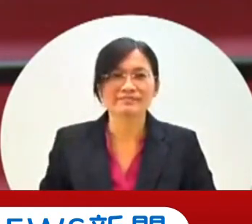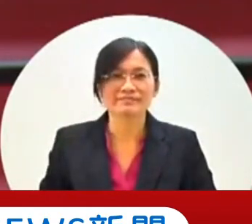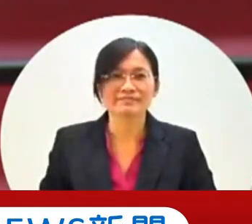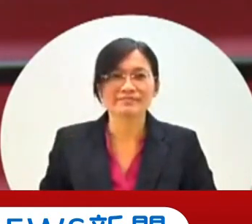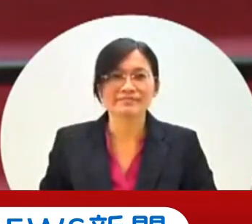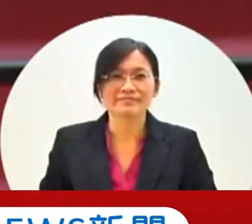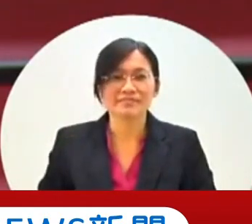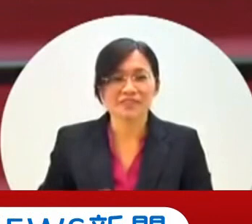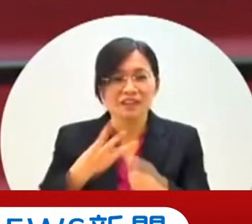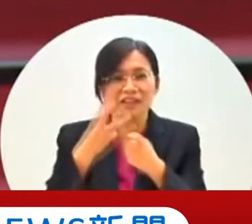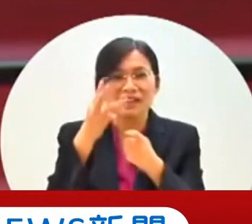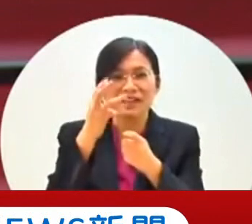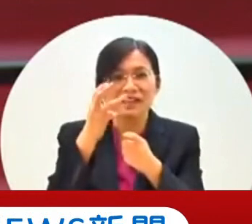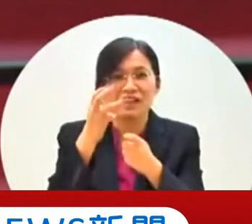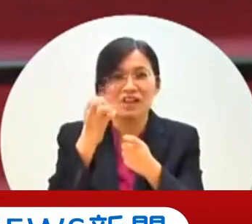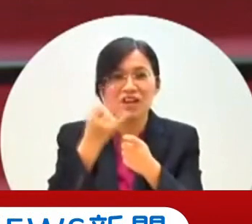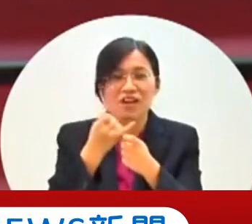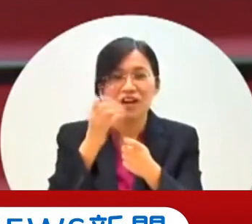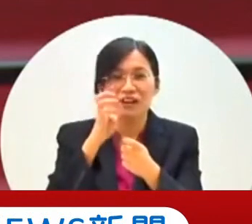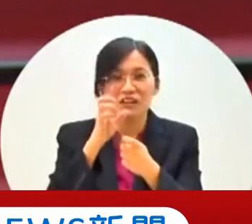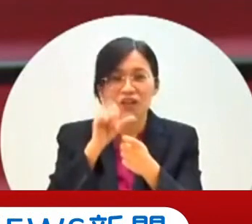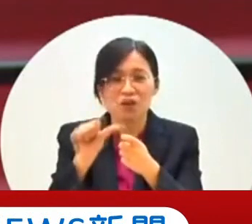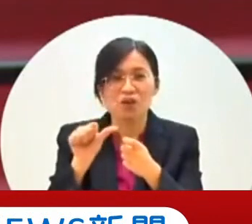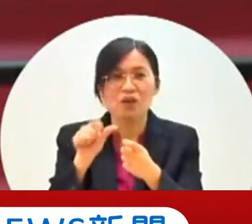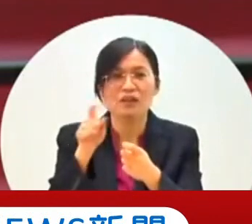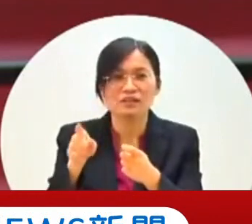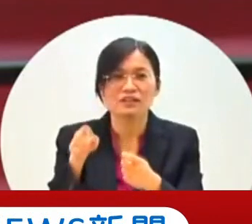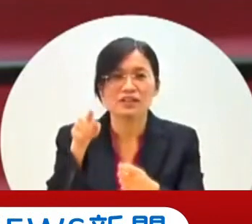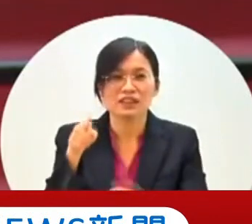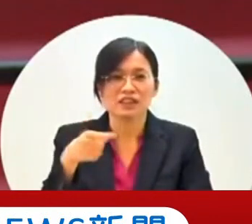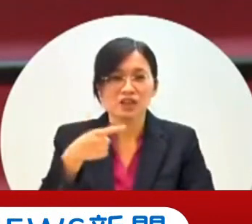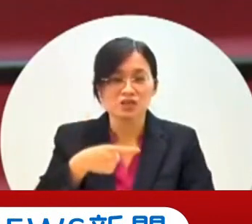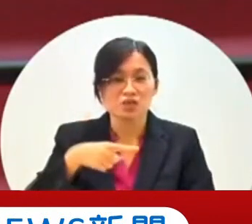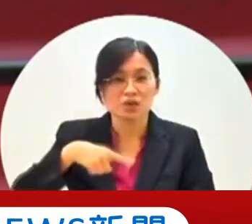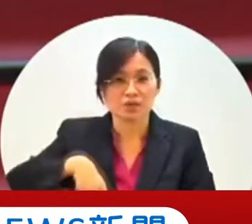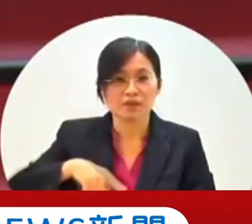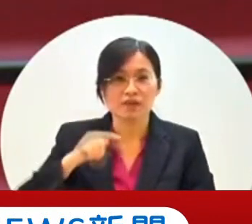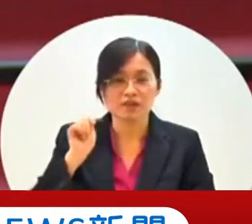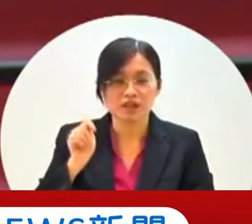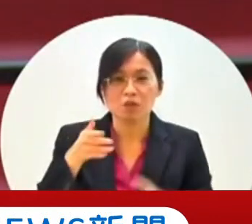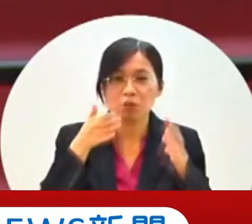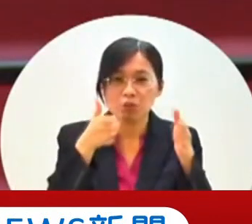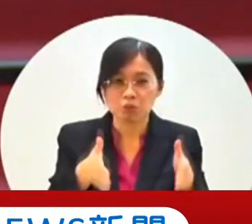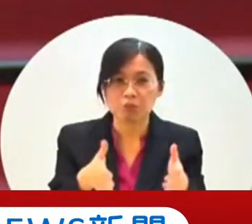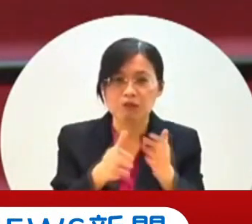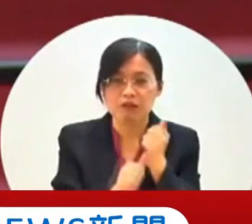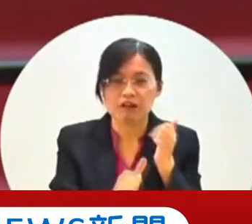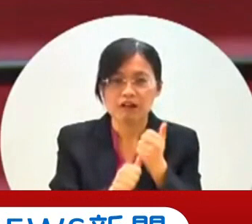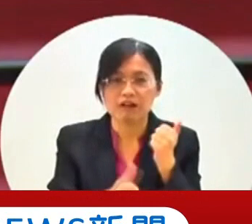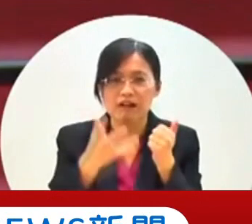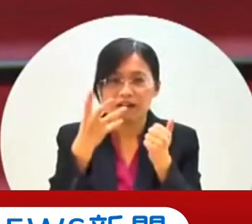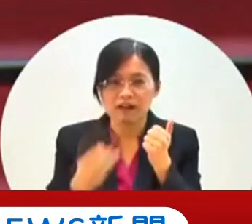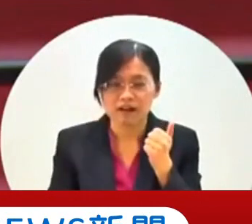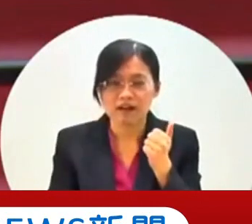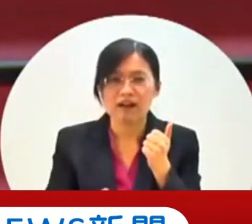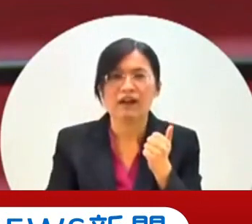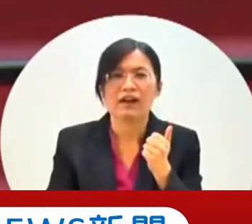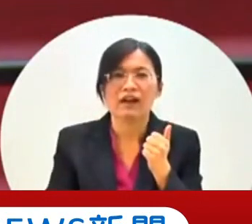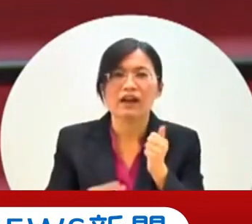这3分45秒是 GPT 啊、对少子化问题的解读哈，